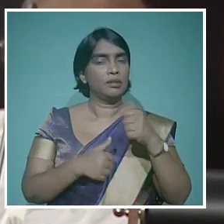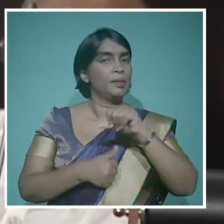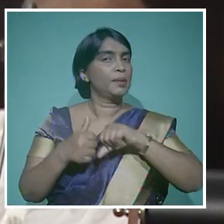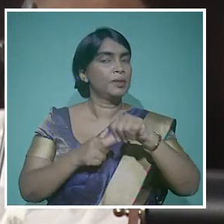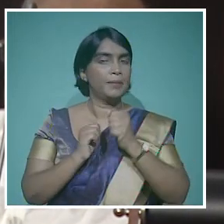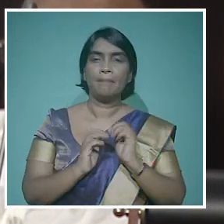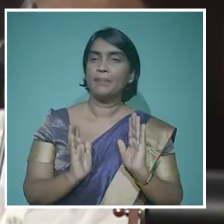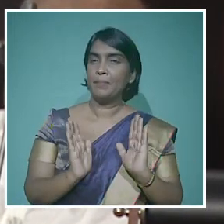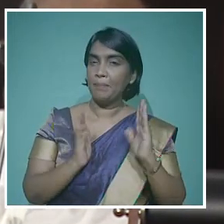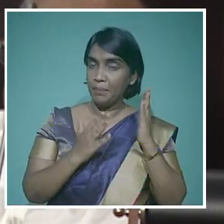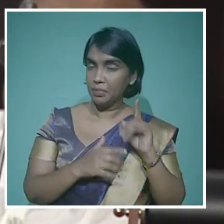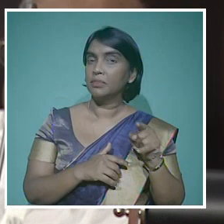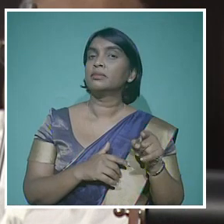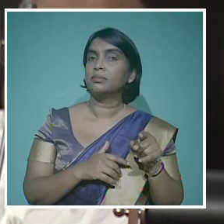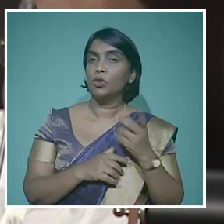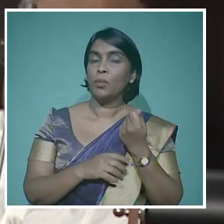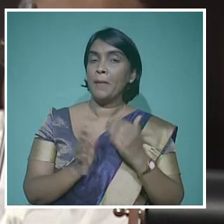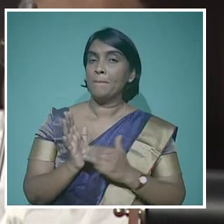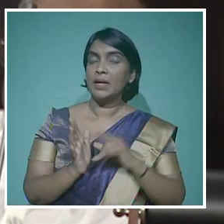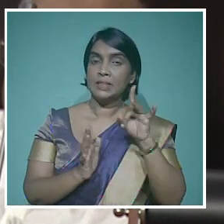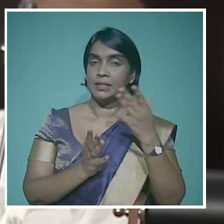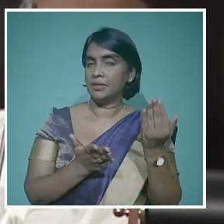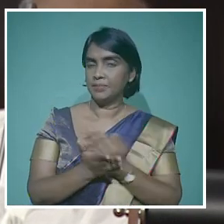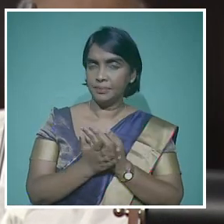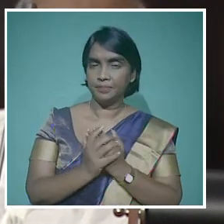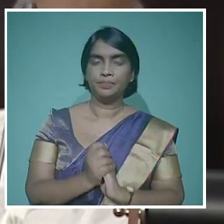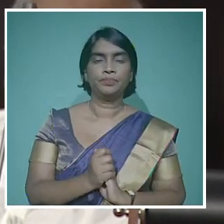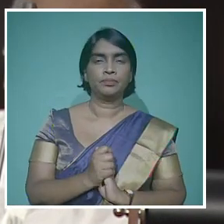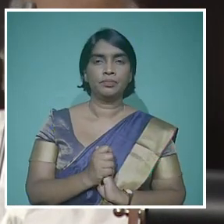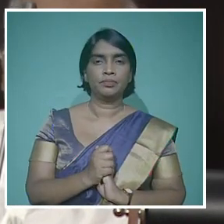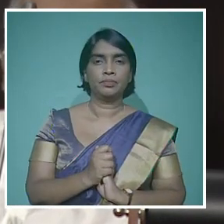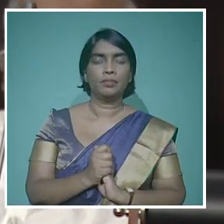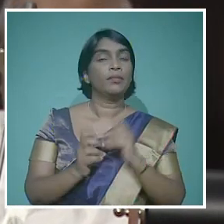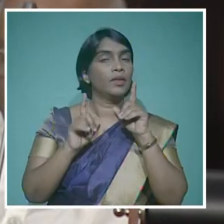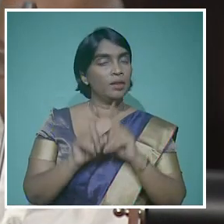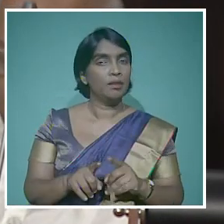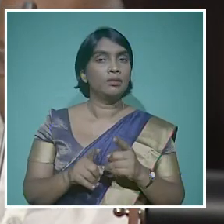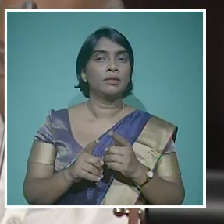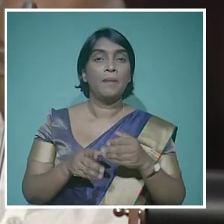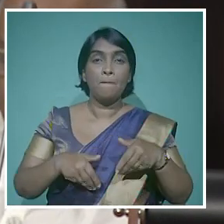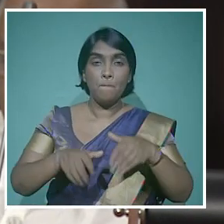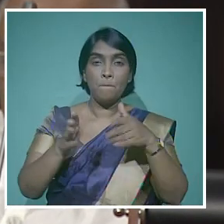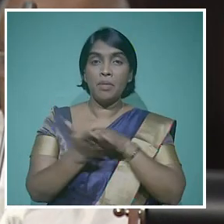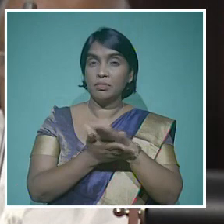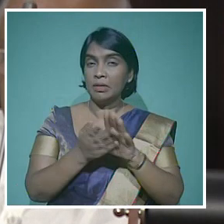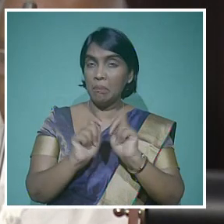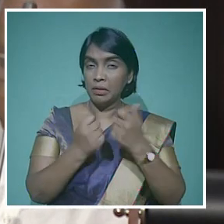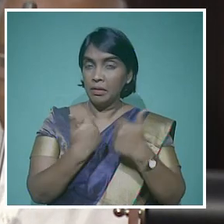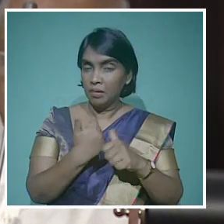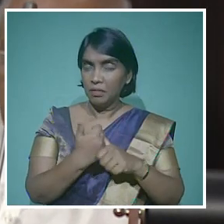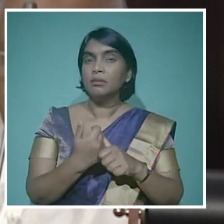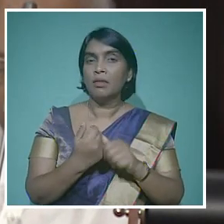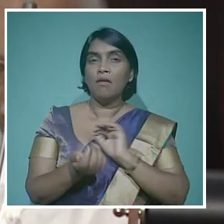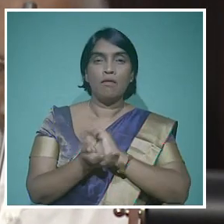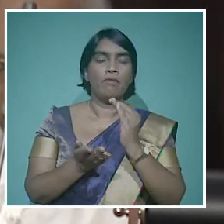ආයතනයක් ආරම්භ කරන්නට රුපියල් මිලියන 100ක් වෙන් කරනවා. ඒ වගේම මාර්ග නඩත්තු අරමුදලක් ස්ථාපනය